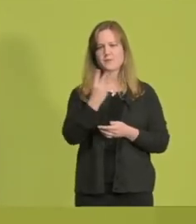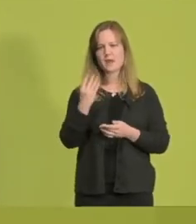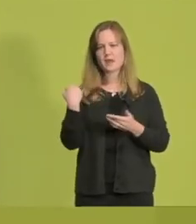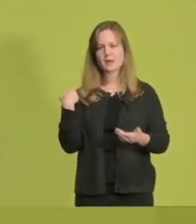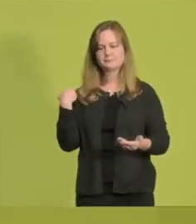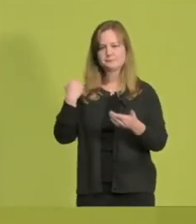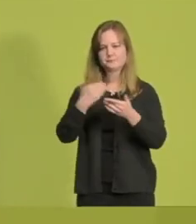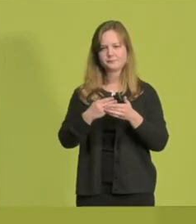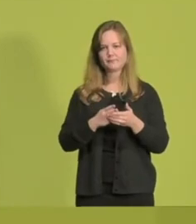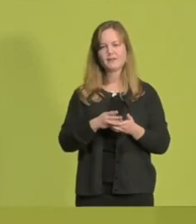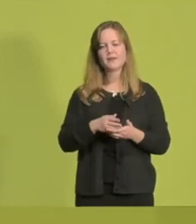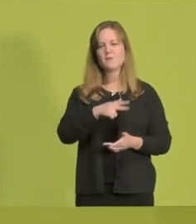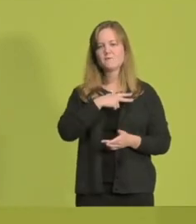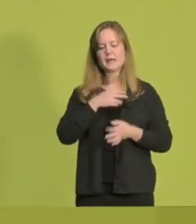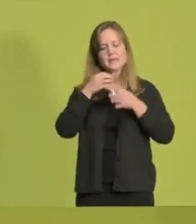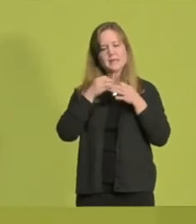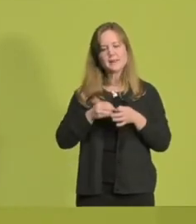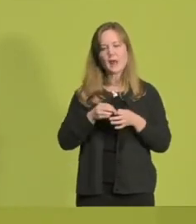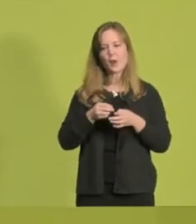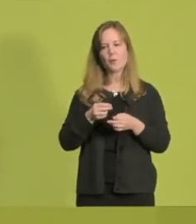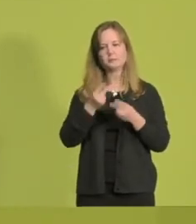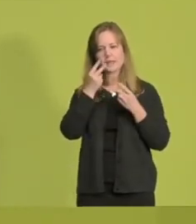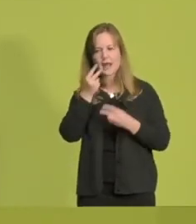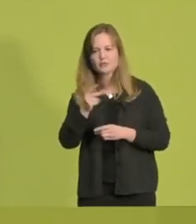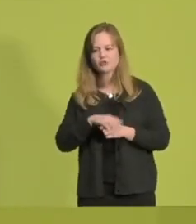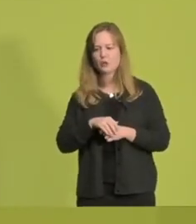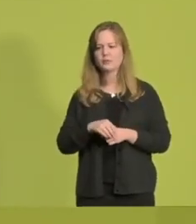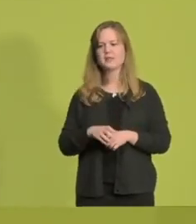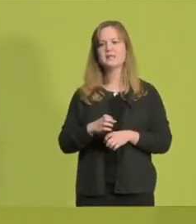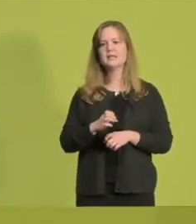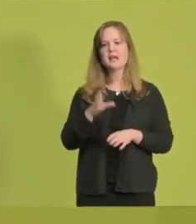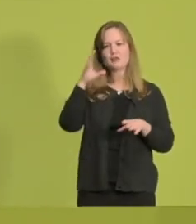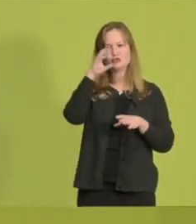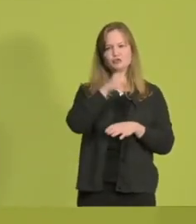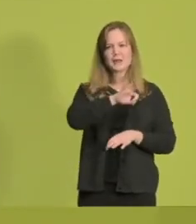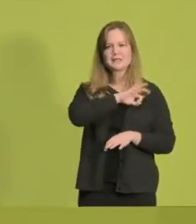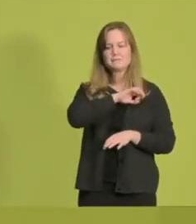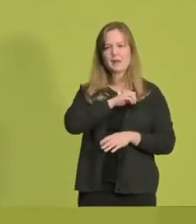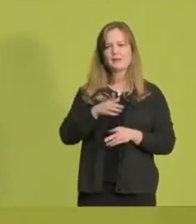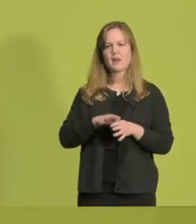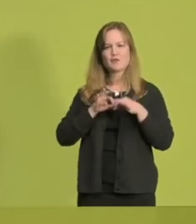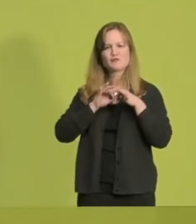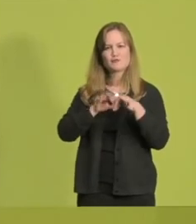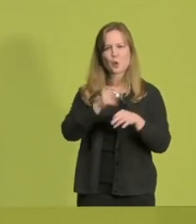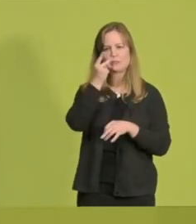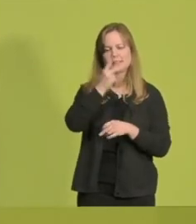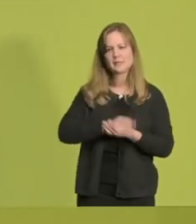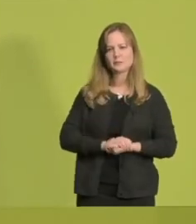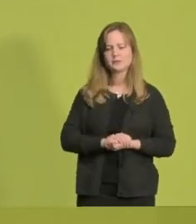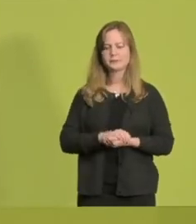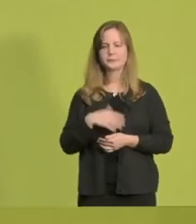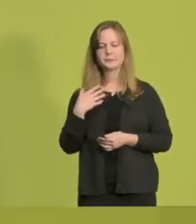genau verfolgt, wie die CDU das Umweltministerium hier in Nordrhein-Westfalen geführt hat. Und es